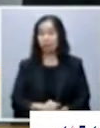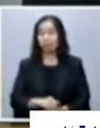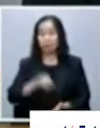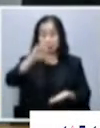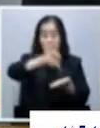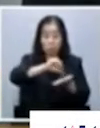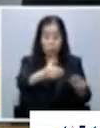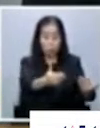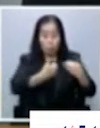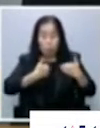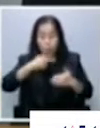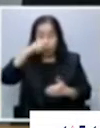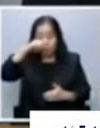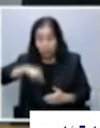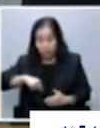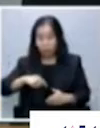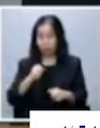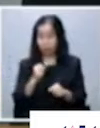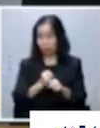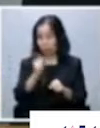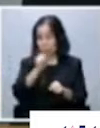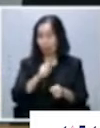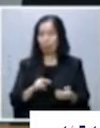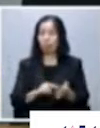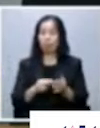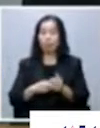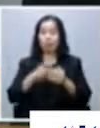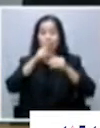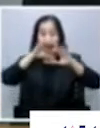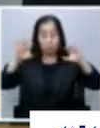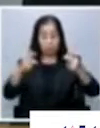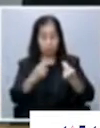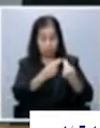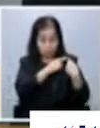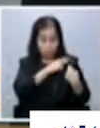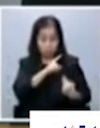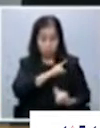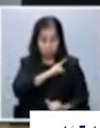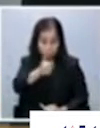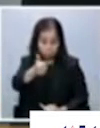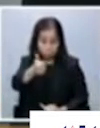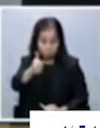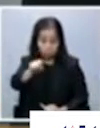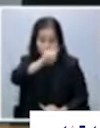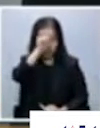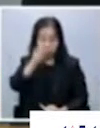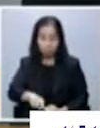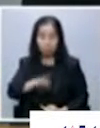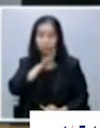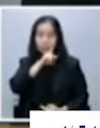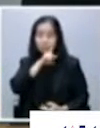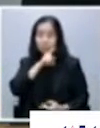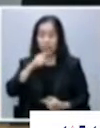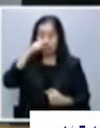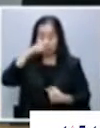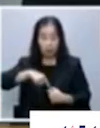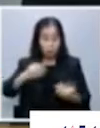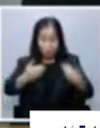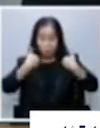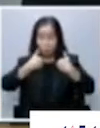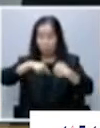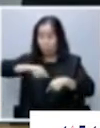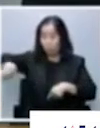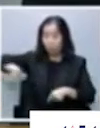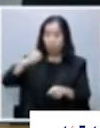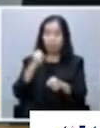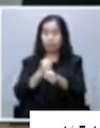ามว่าตัวรัฐมนตรีหรือแม้แต่รัฐบาลเนี่ยรับผิดชอบได้หรือไม่เกิดมันลามมาถึงประเทศไทยวันนี้